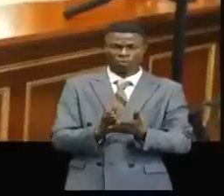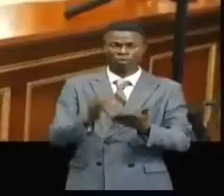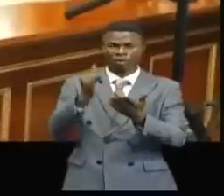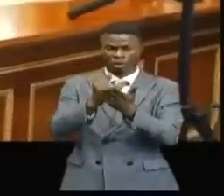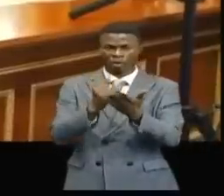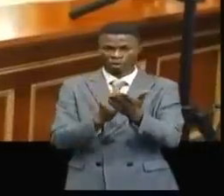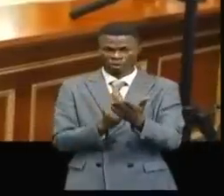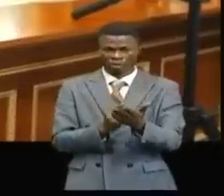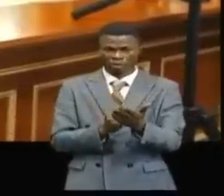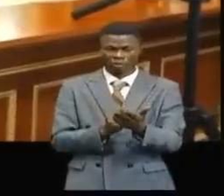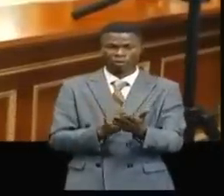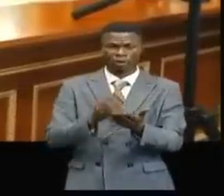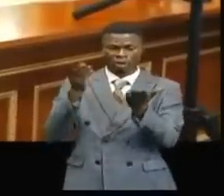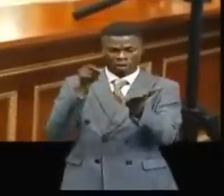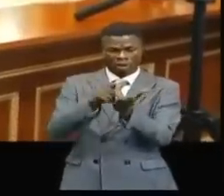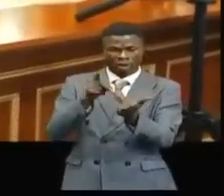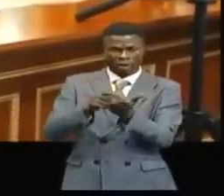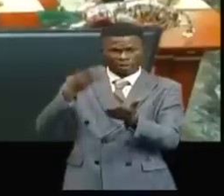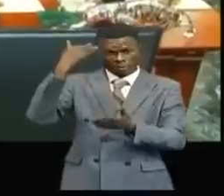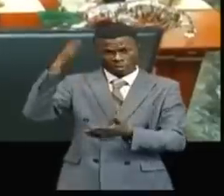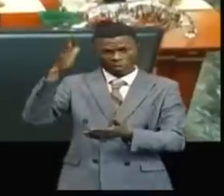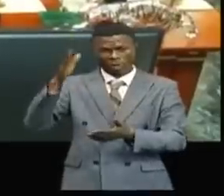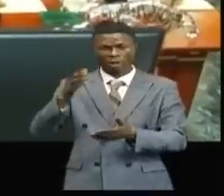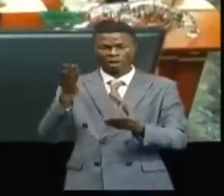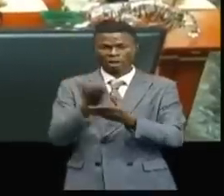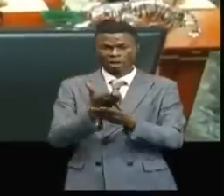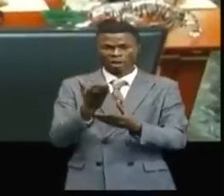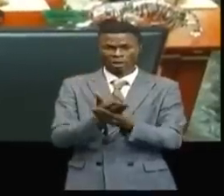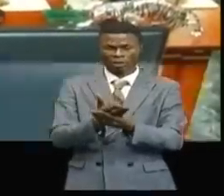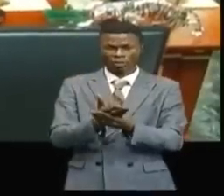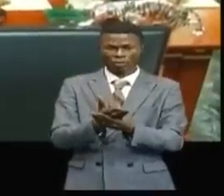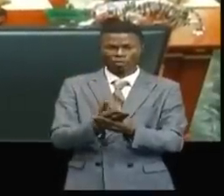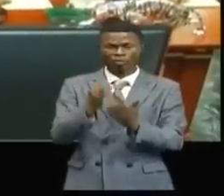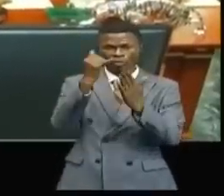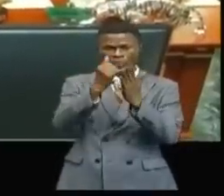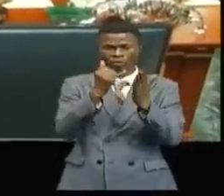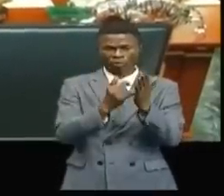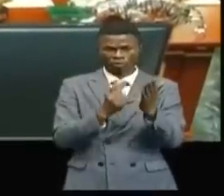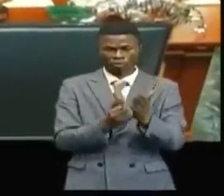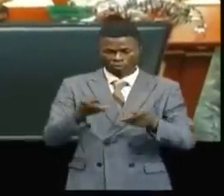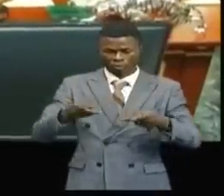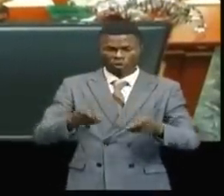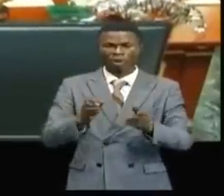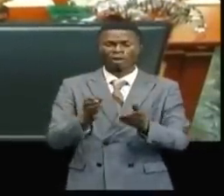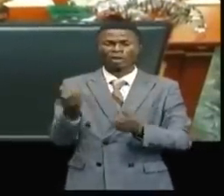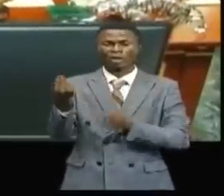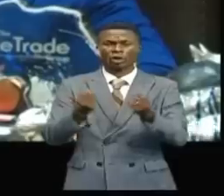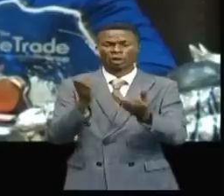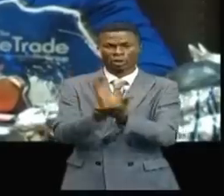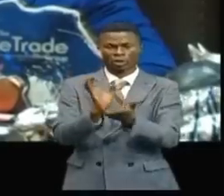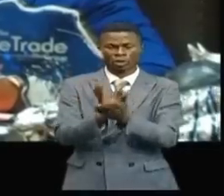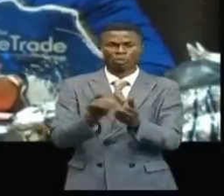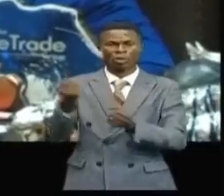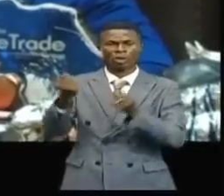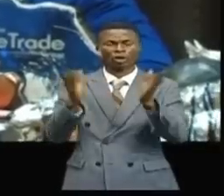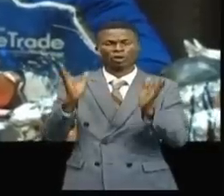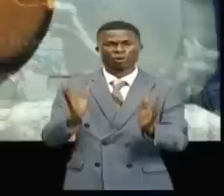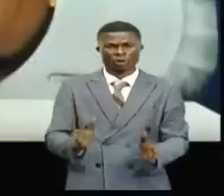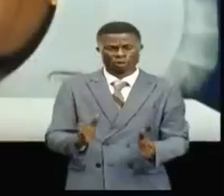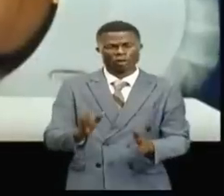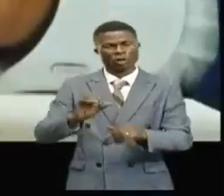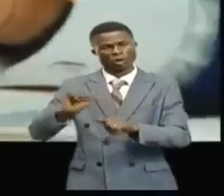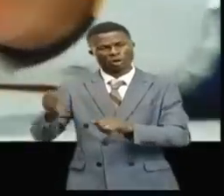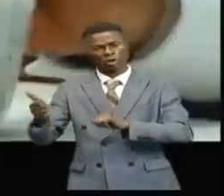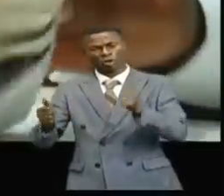valeur, titre académique scolaire, les documents relevant de l'identification, permis de conduire, etc., deviennent